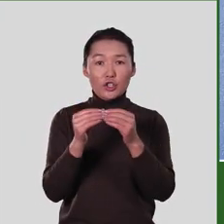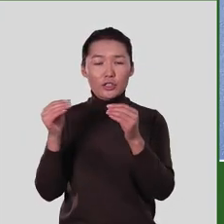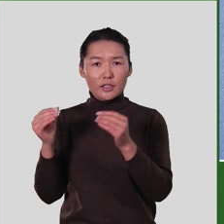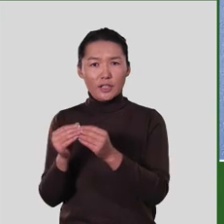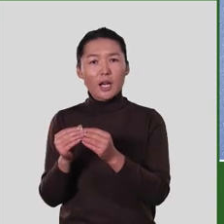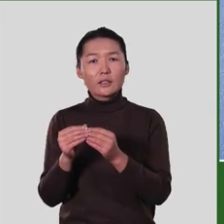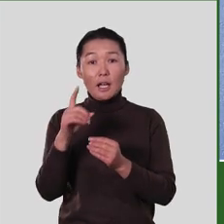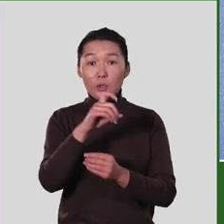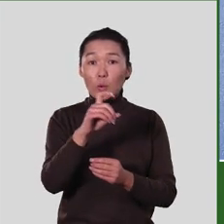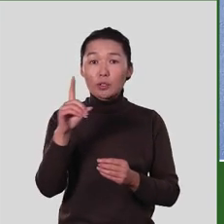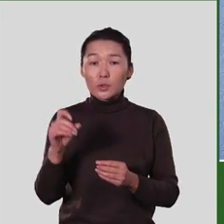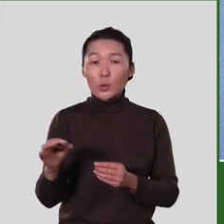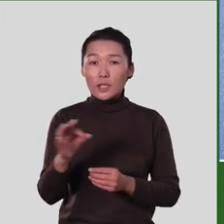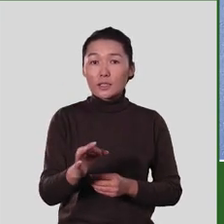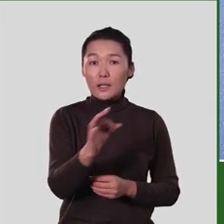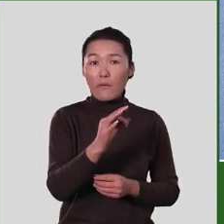и сотни островов.